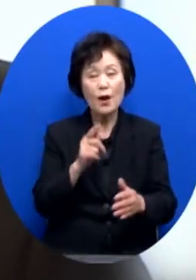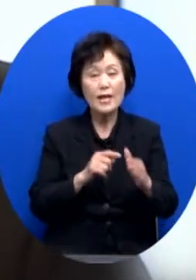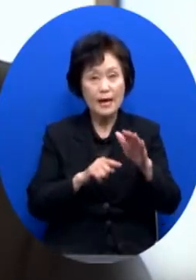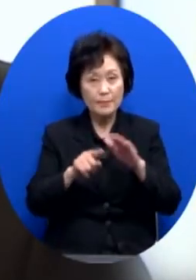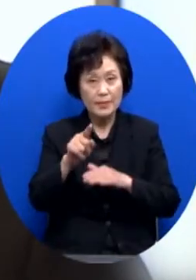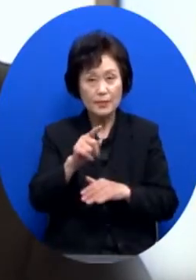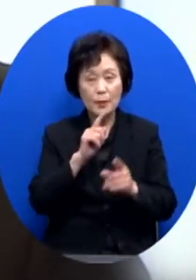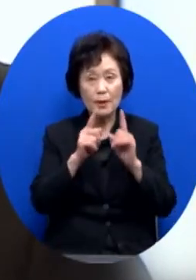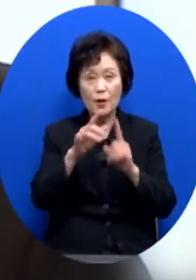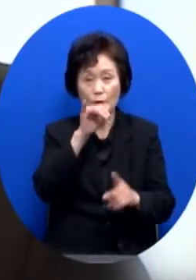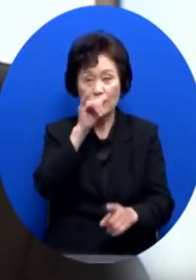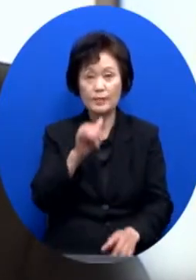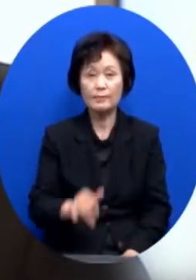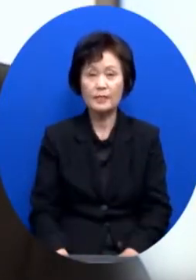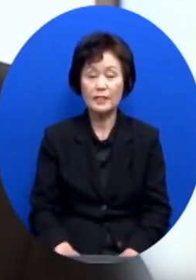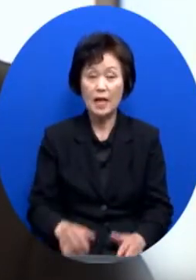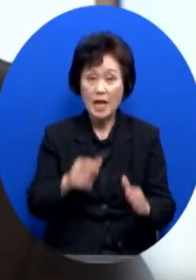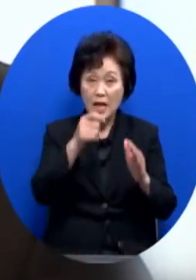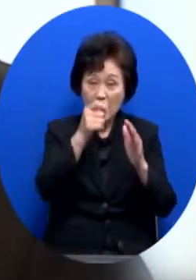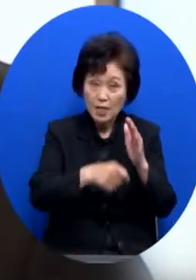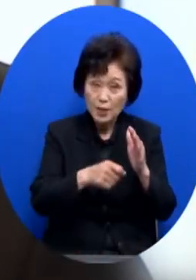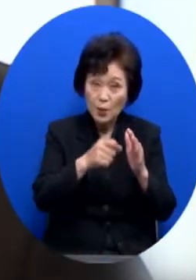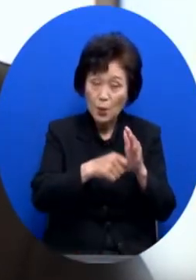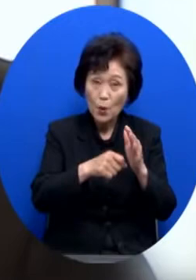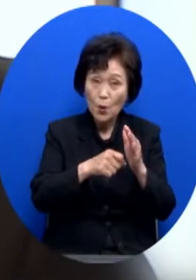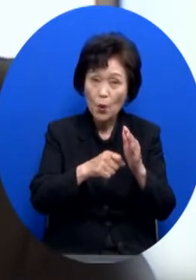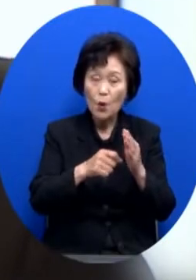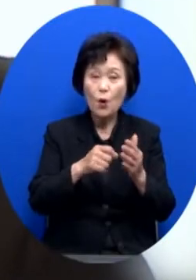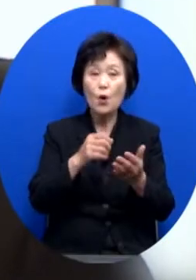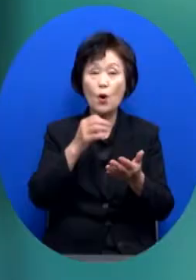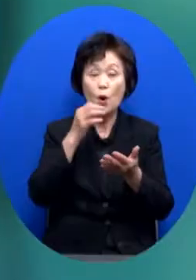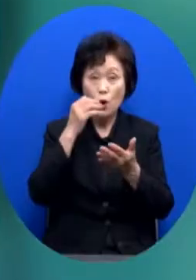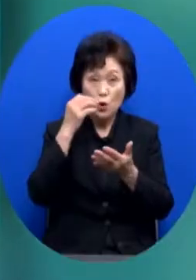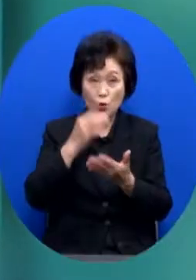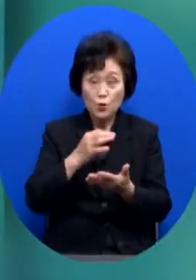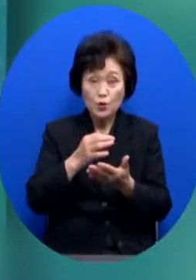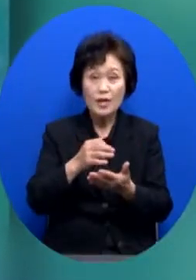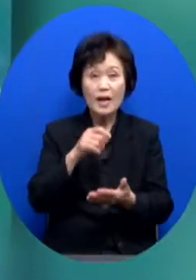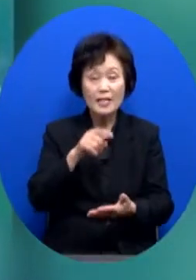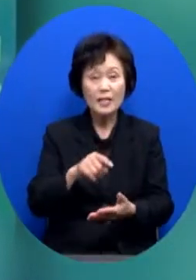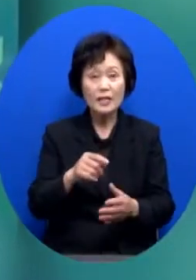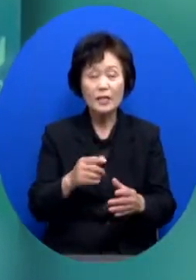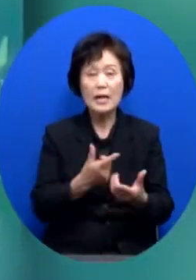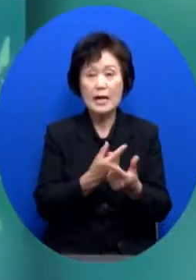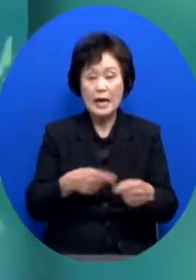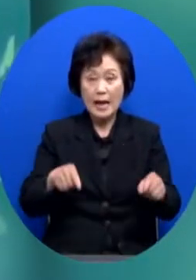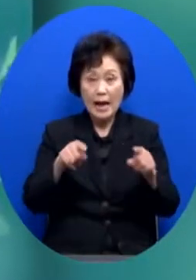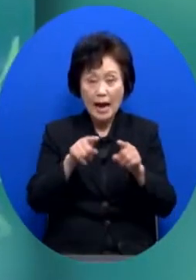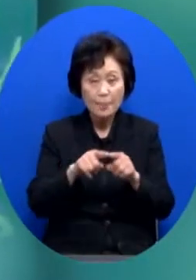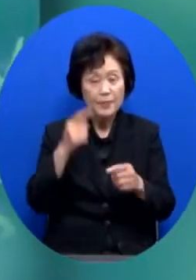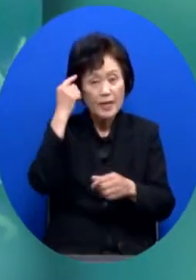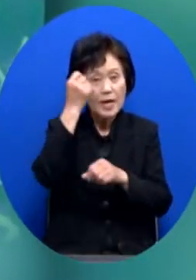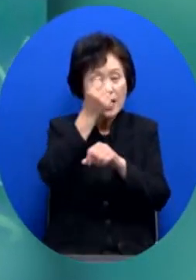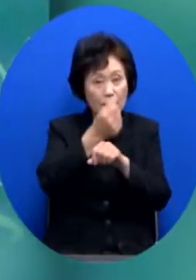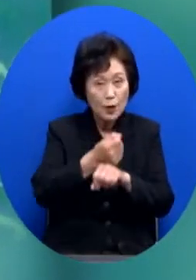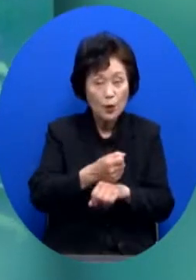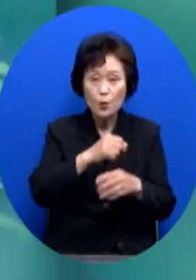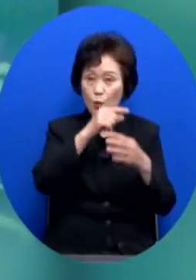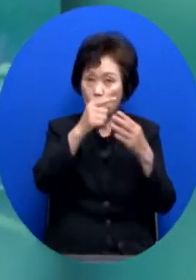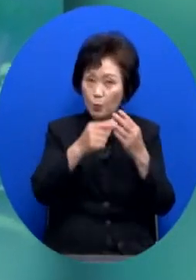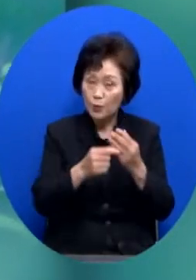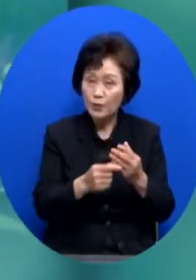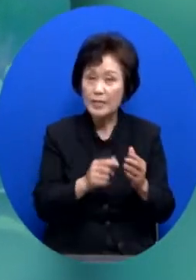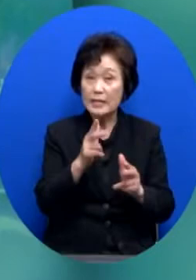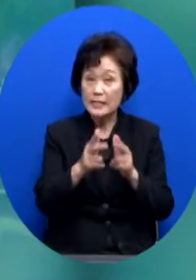청주시와 유네스코 국제기록유산센터는 미국 유타대학교와의 공동연구 프로젝트인 직지부터